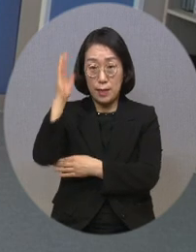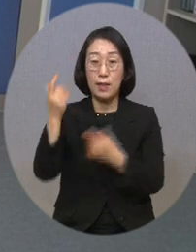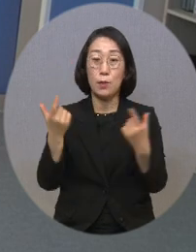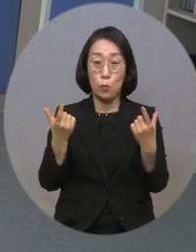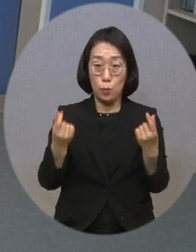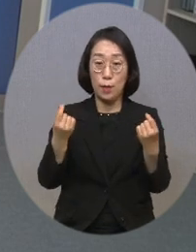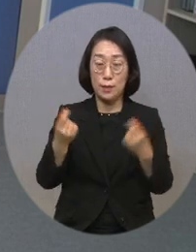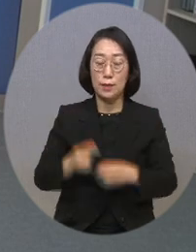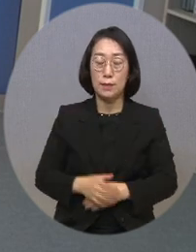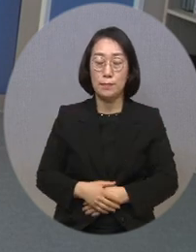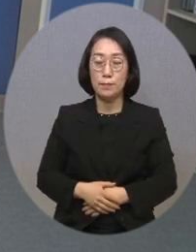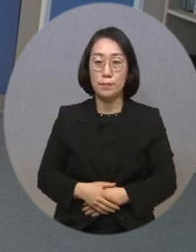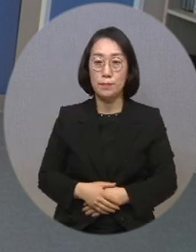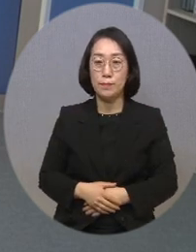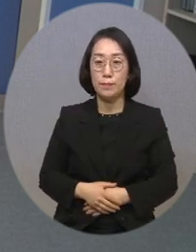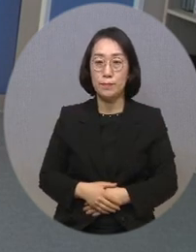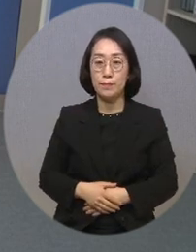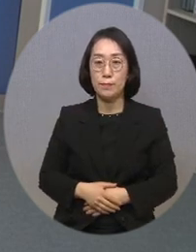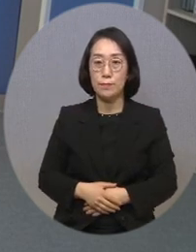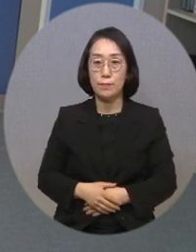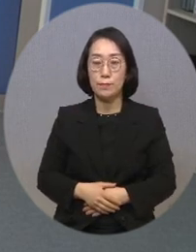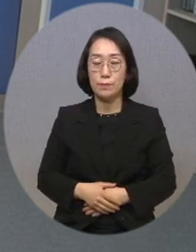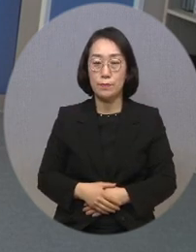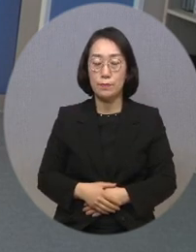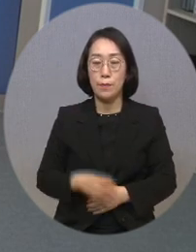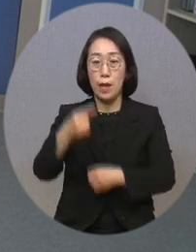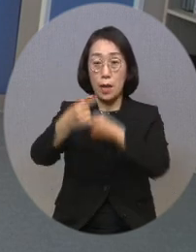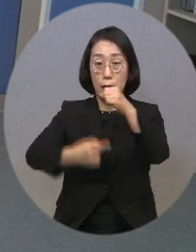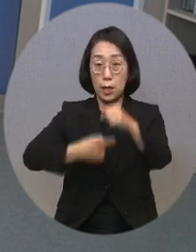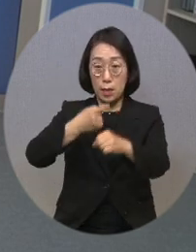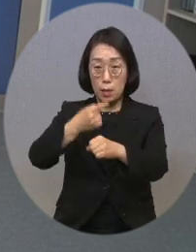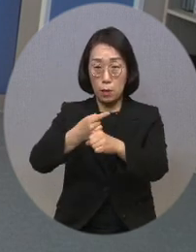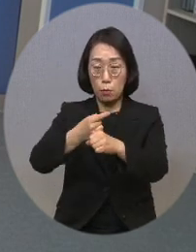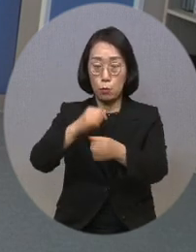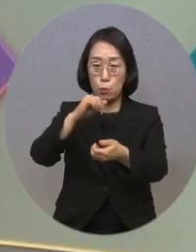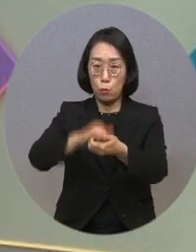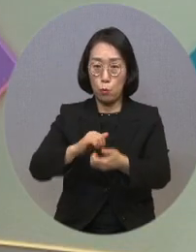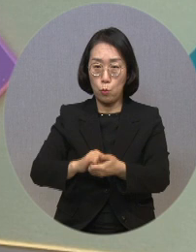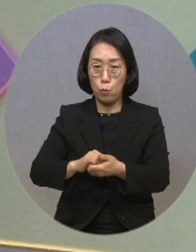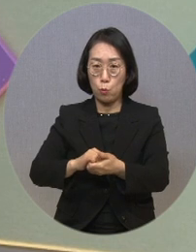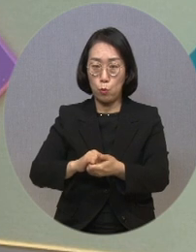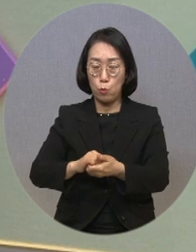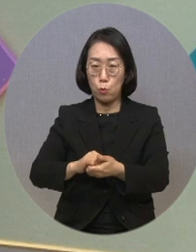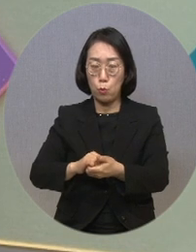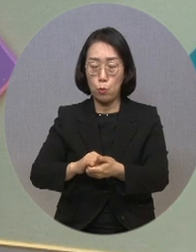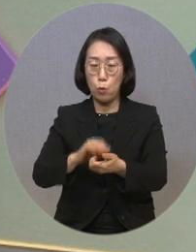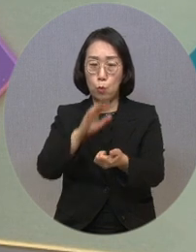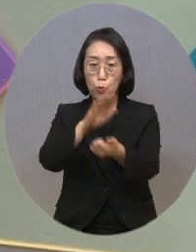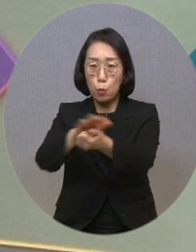일맥상통하는 부분인데 네. 이제 매년 받으시는 분들은 이렇게